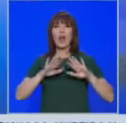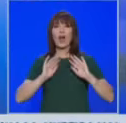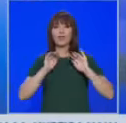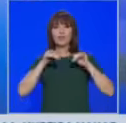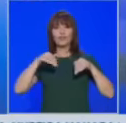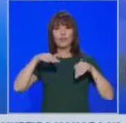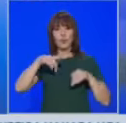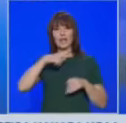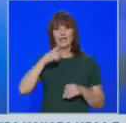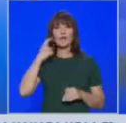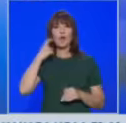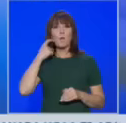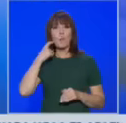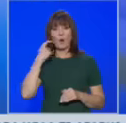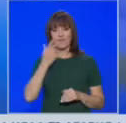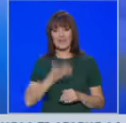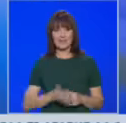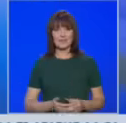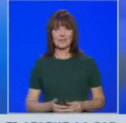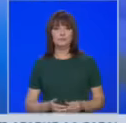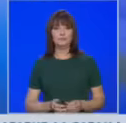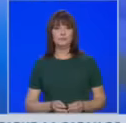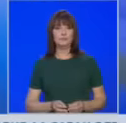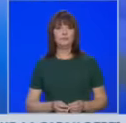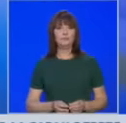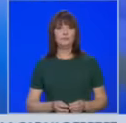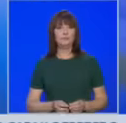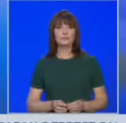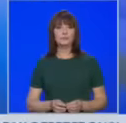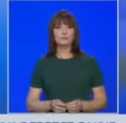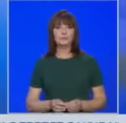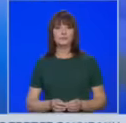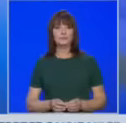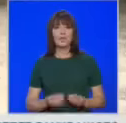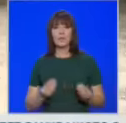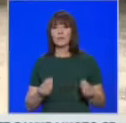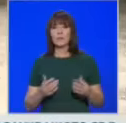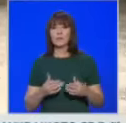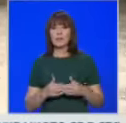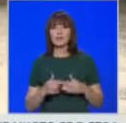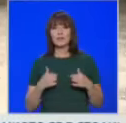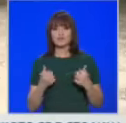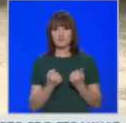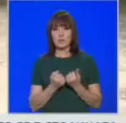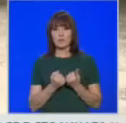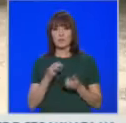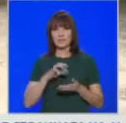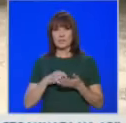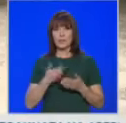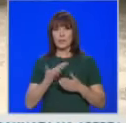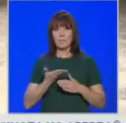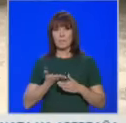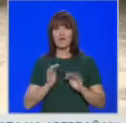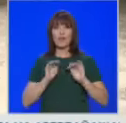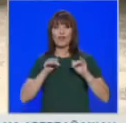Боровец. Добър вечер, Айше. Добър вечер. Ние се намираме пред двореца